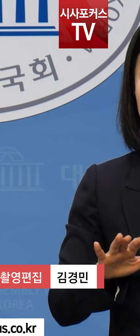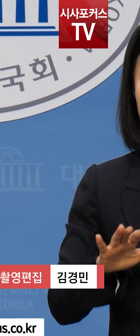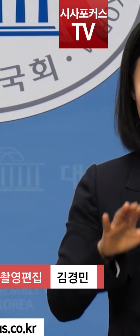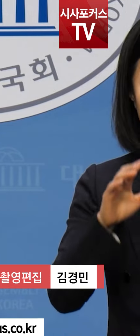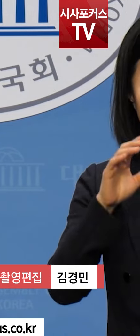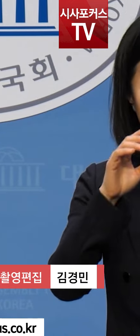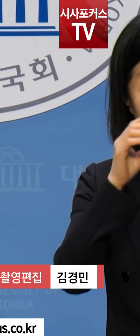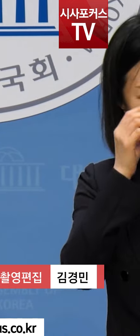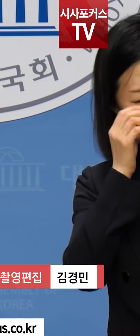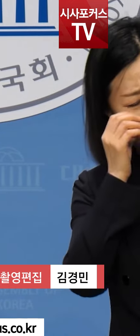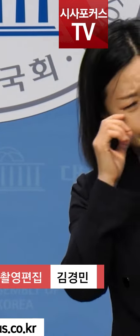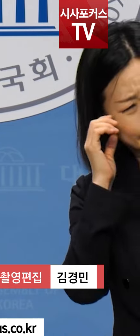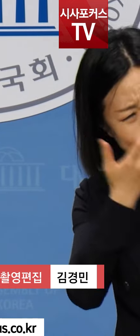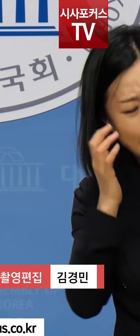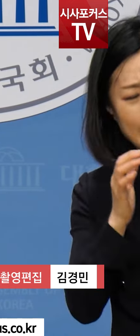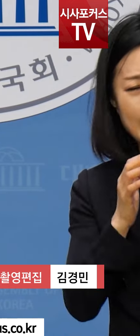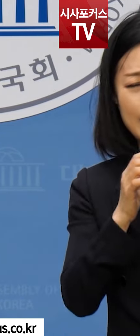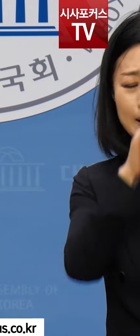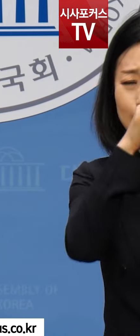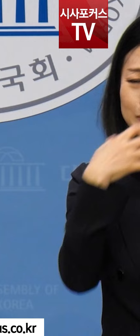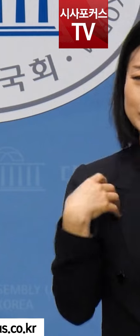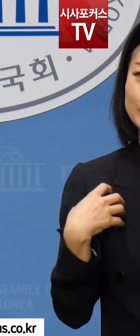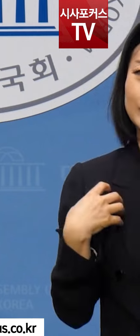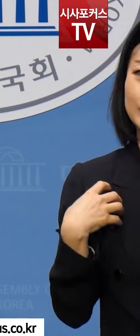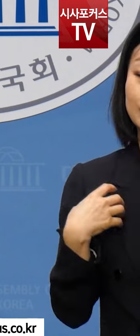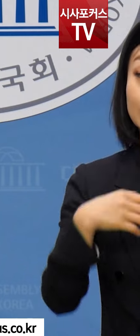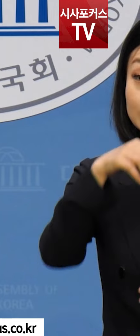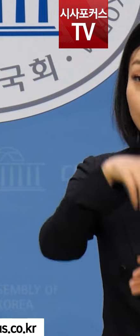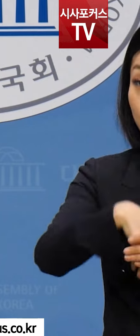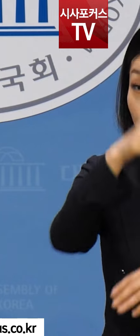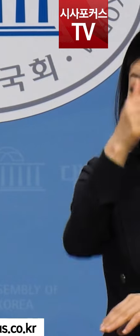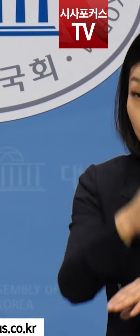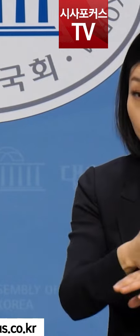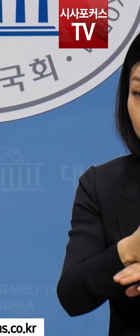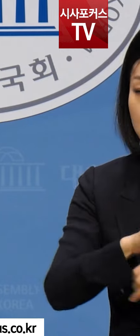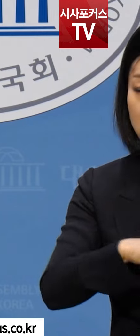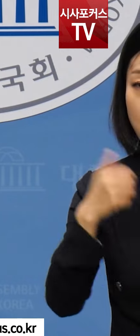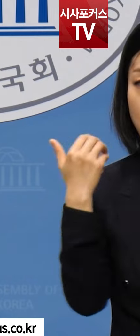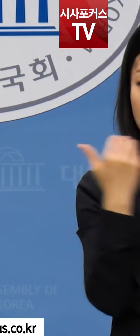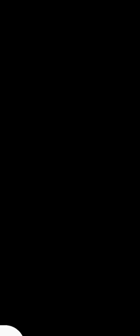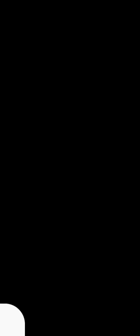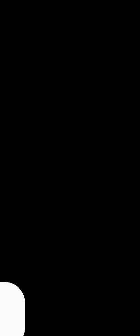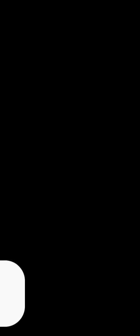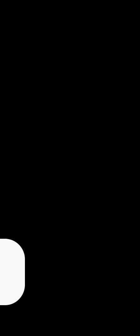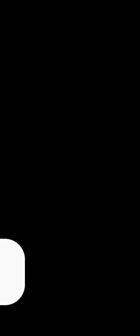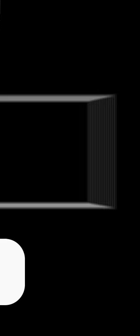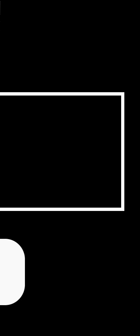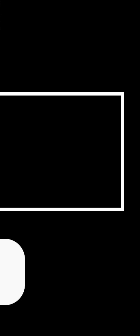뒤집으면서까지 혼란을 초래하는 정부, 선거에서 심판을 받을 것입니다.